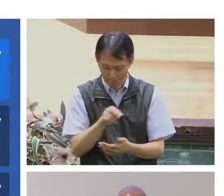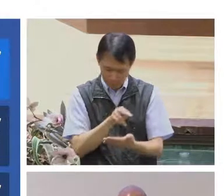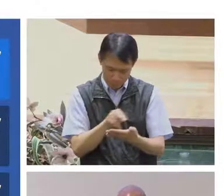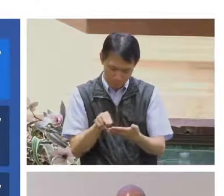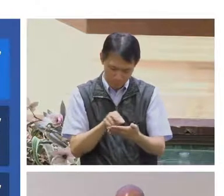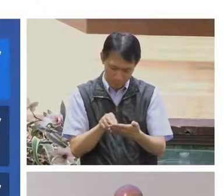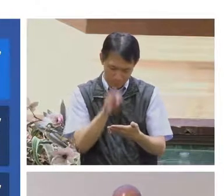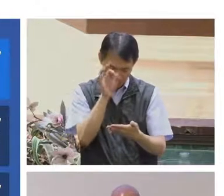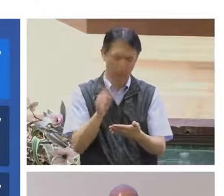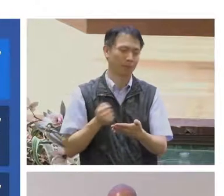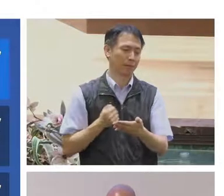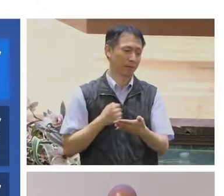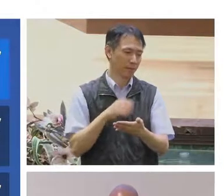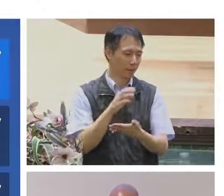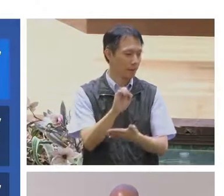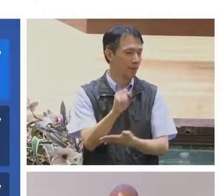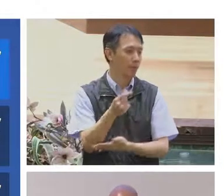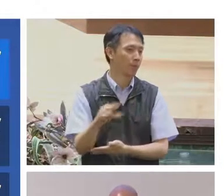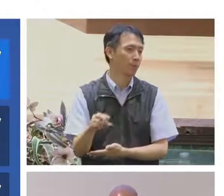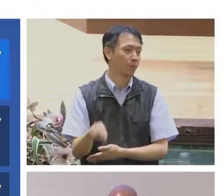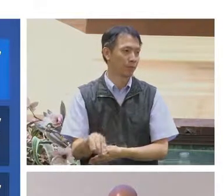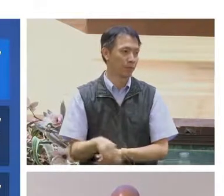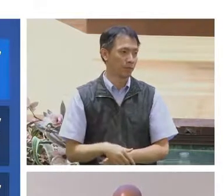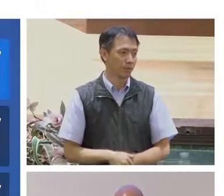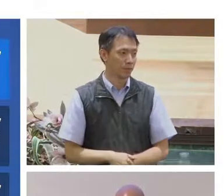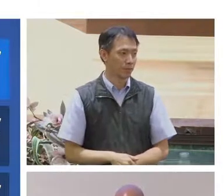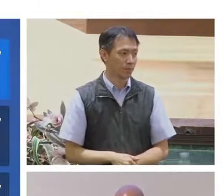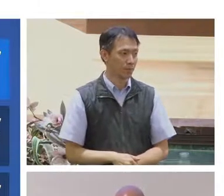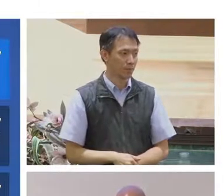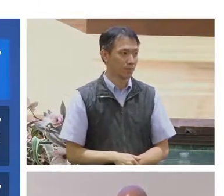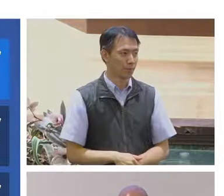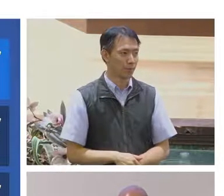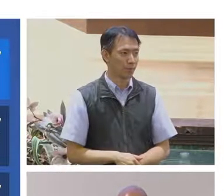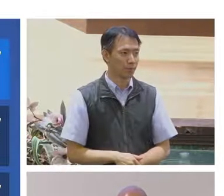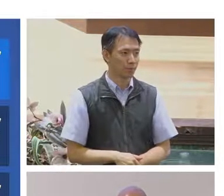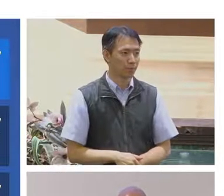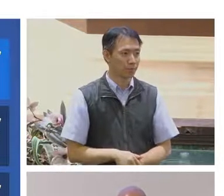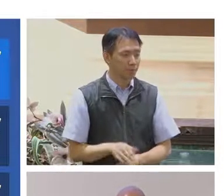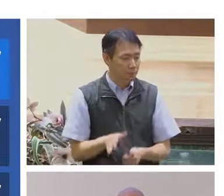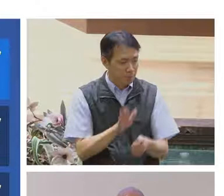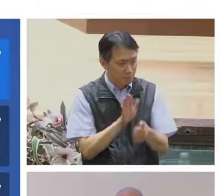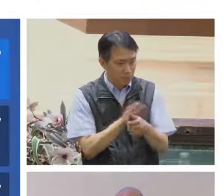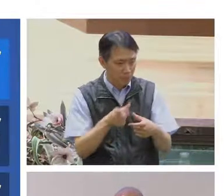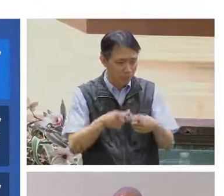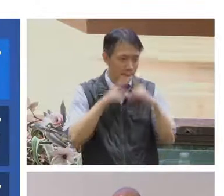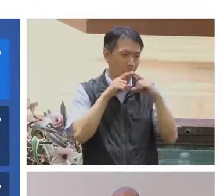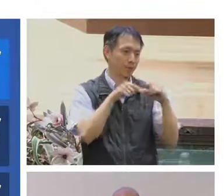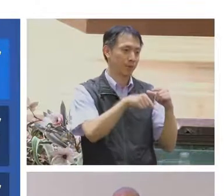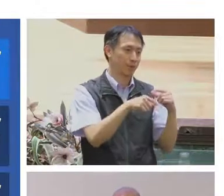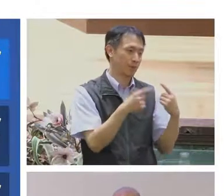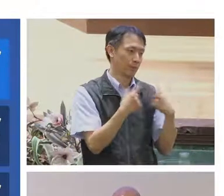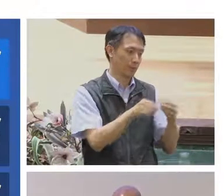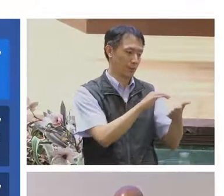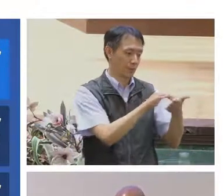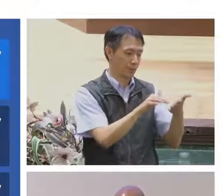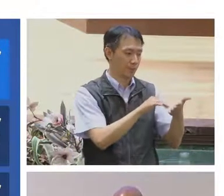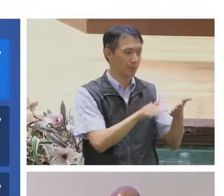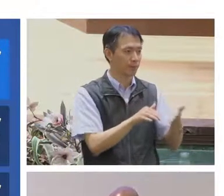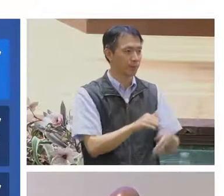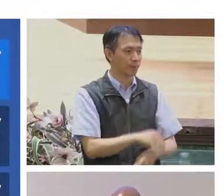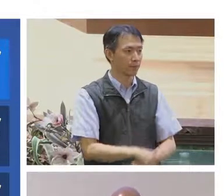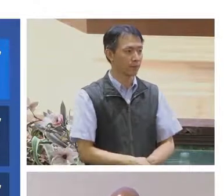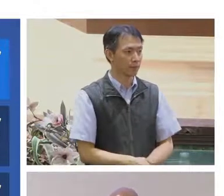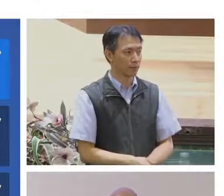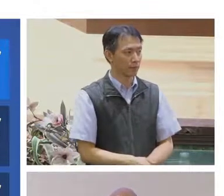就识别出特定的 pattern， 特定的规律。那个规律可以帮助他还原我们的那个 二进位